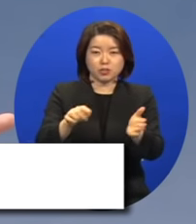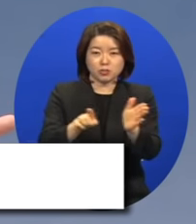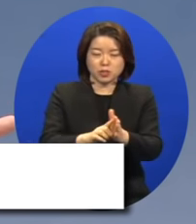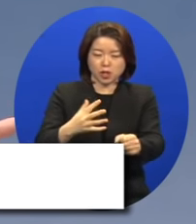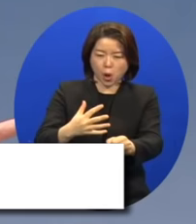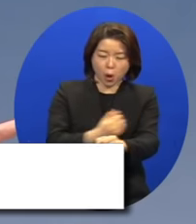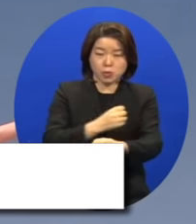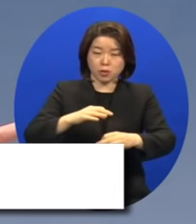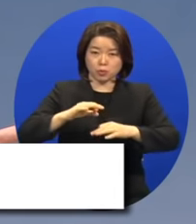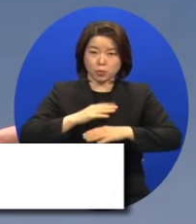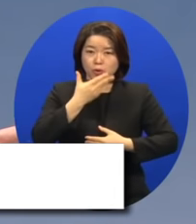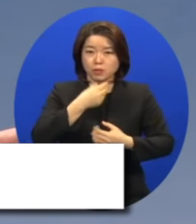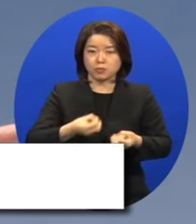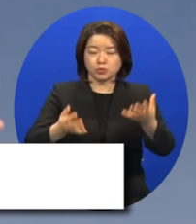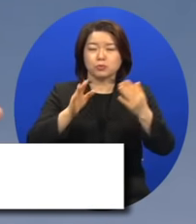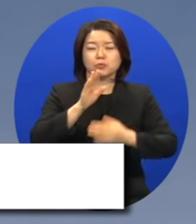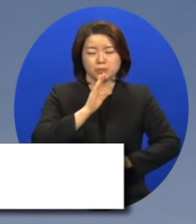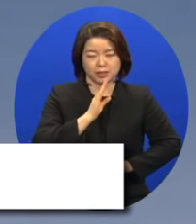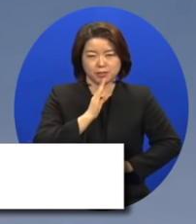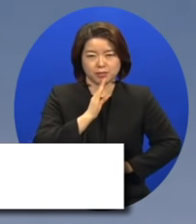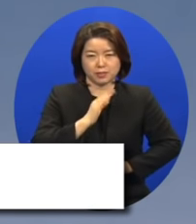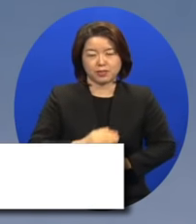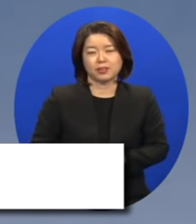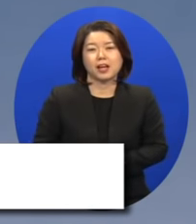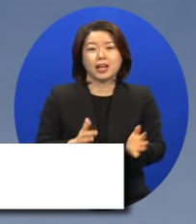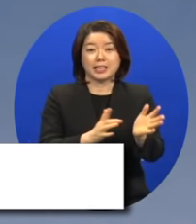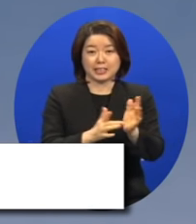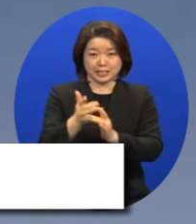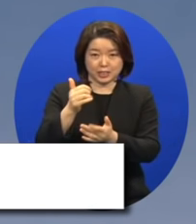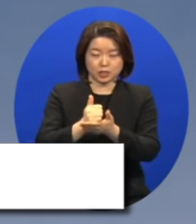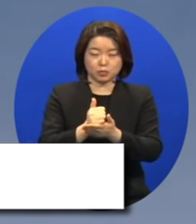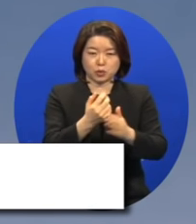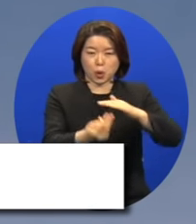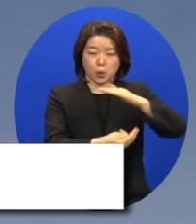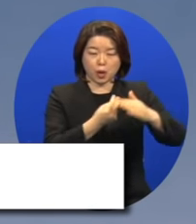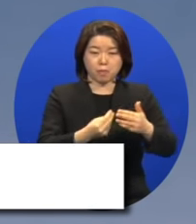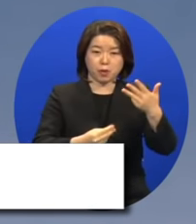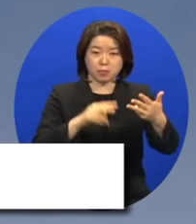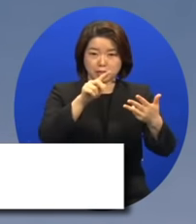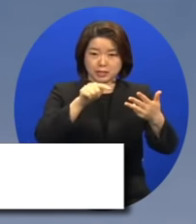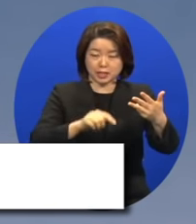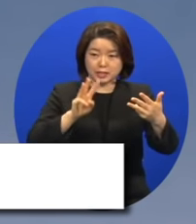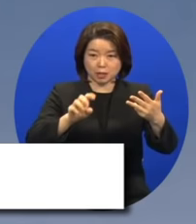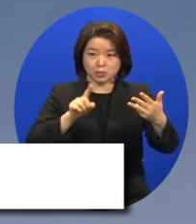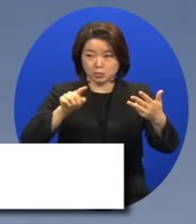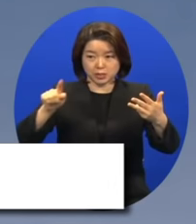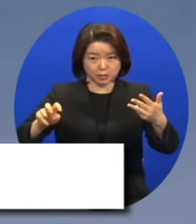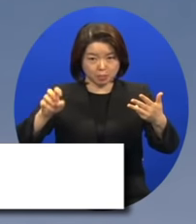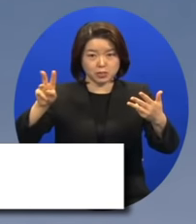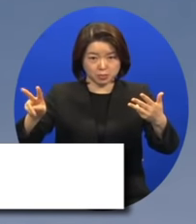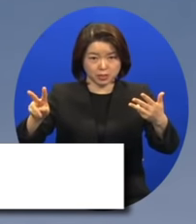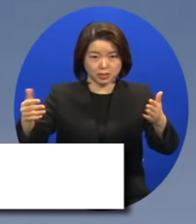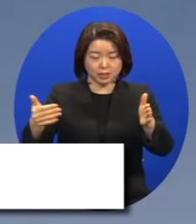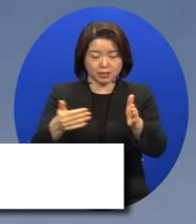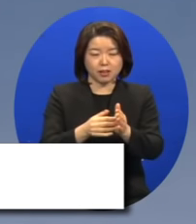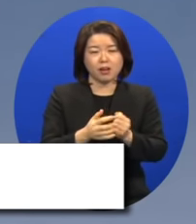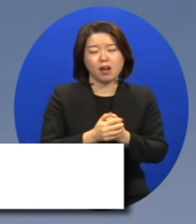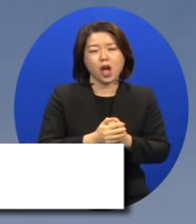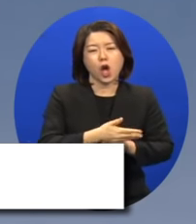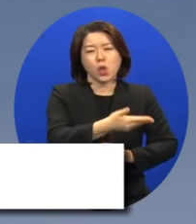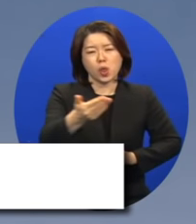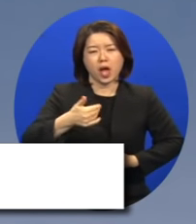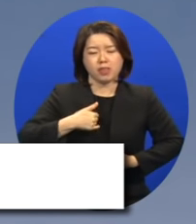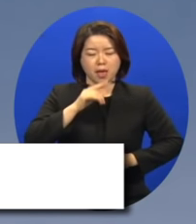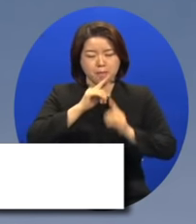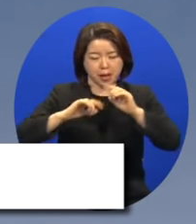예수님을믿는다는것은참으로엄청나고놀라운축복입니다.요한복음 8장31-32절에서예수님은또한“너희가 내말에